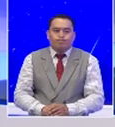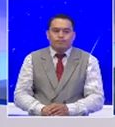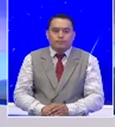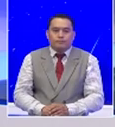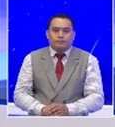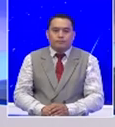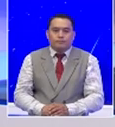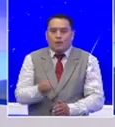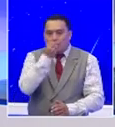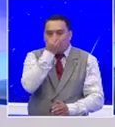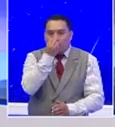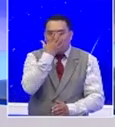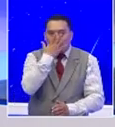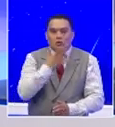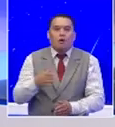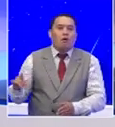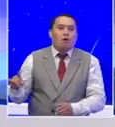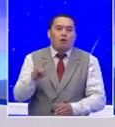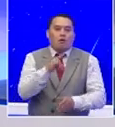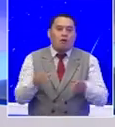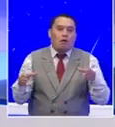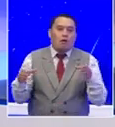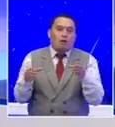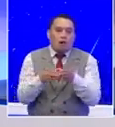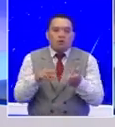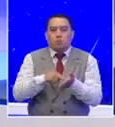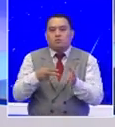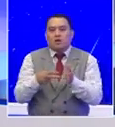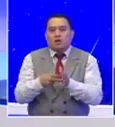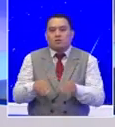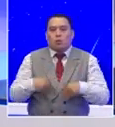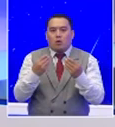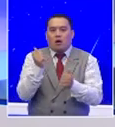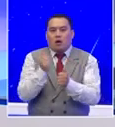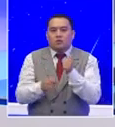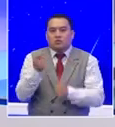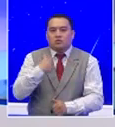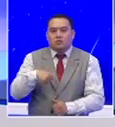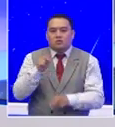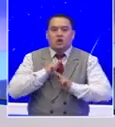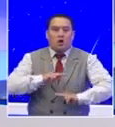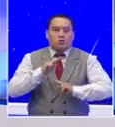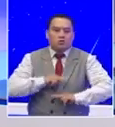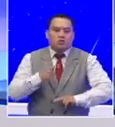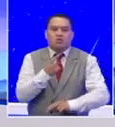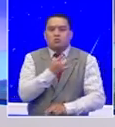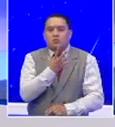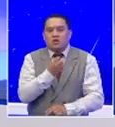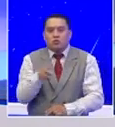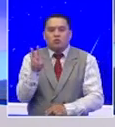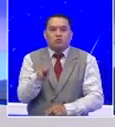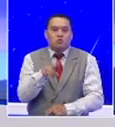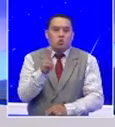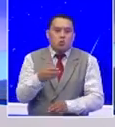Одна из ведущих японских авиакомпаний Japan Airlines планирует выдать каждому из своих сотрудников до 1500